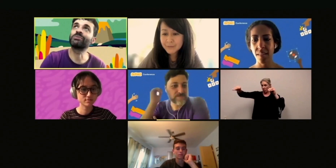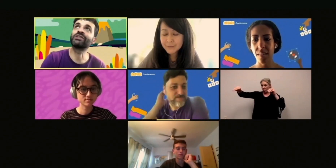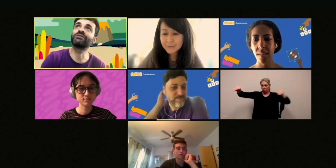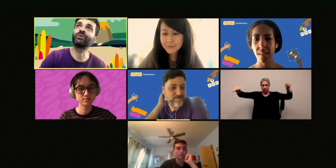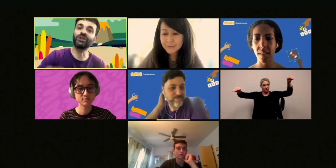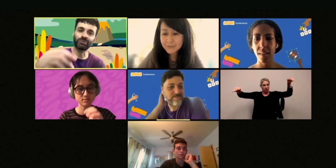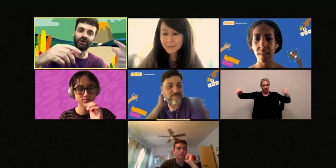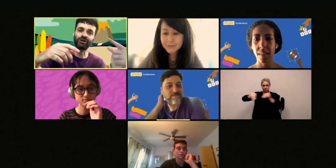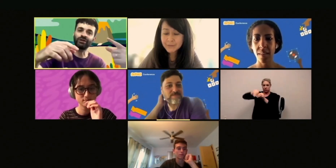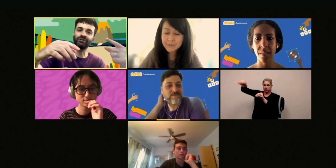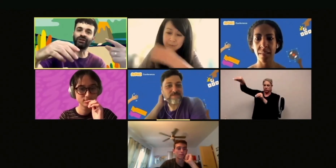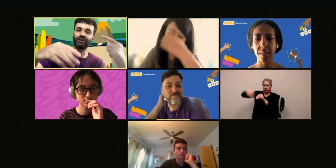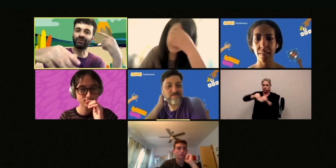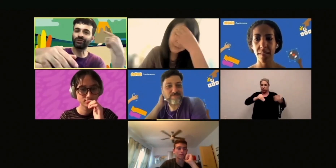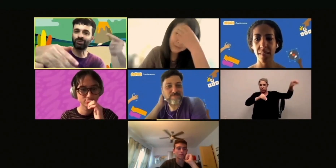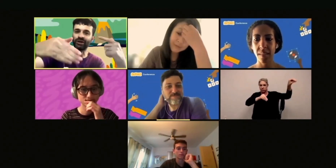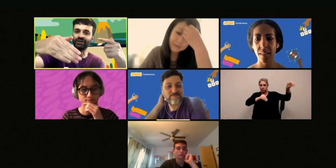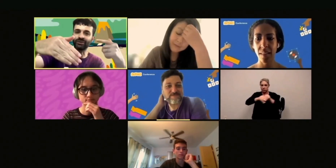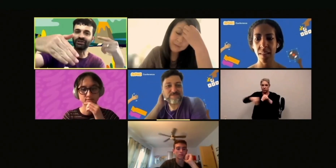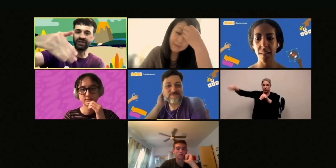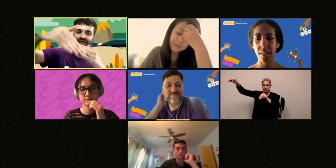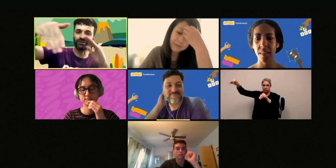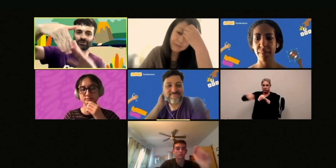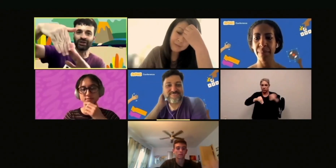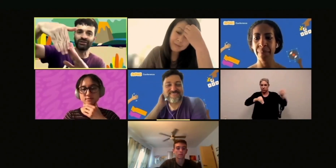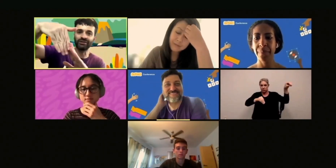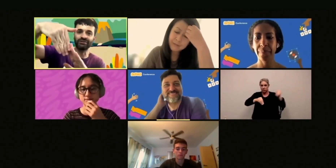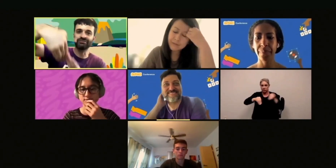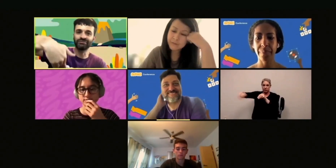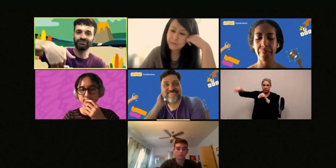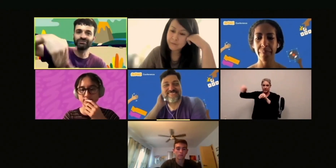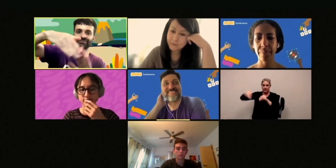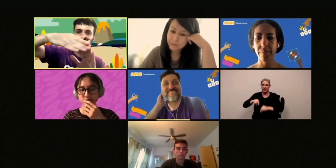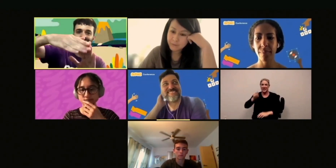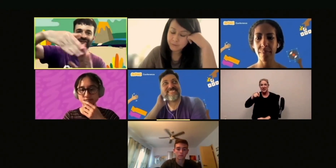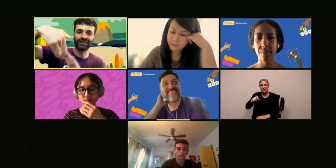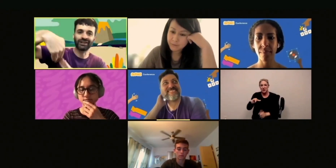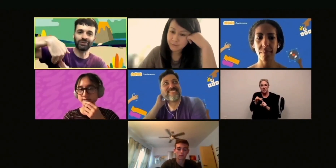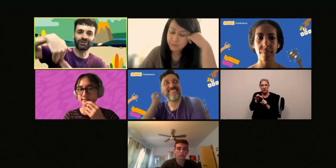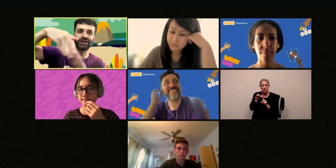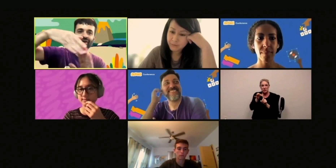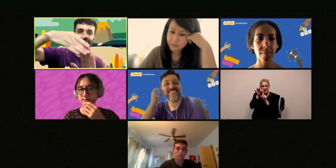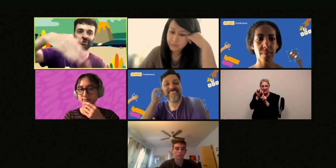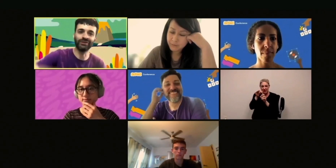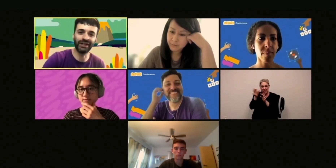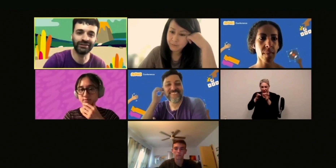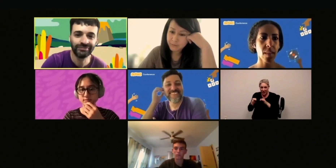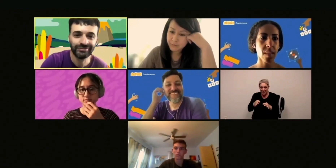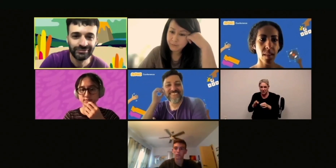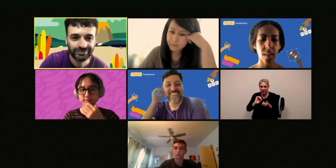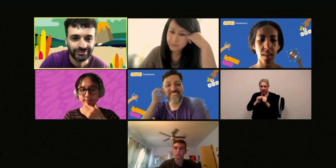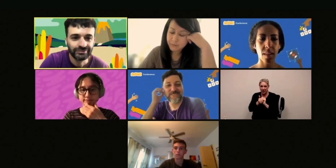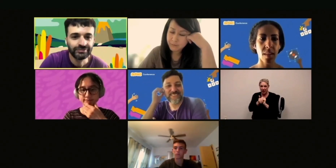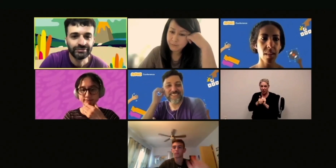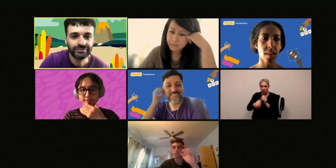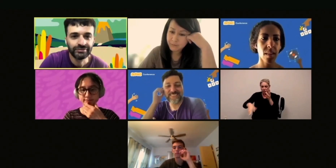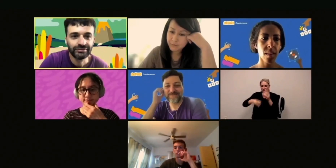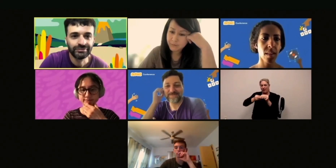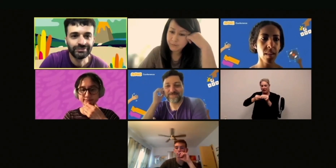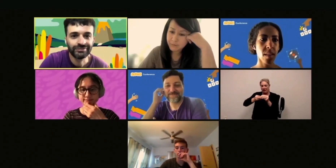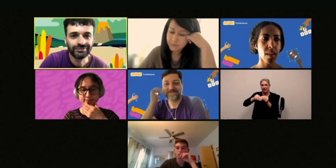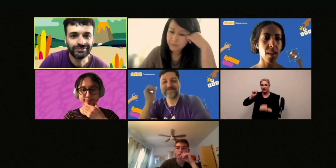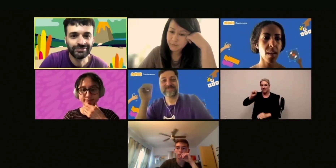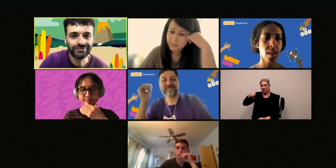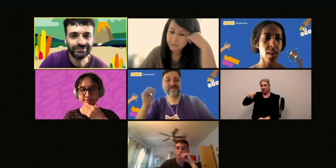まあ概念ですこういうふうな振り込みみたいな状態を表現するとどちらの部分